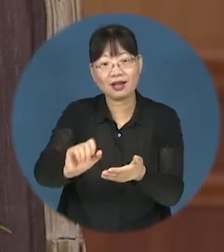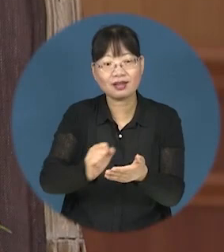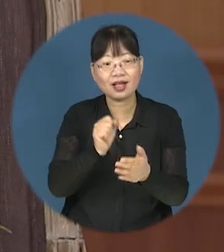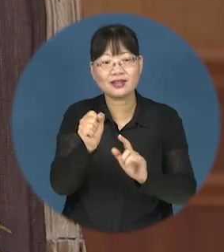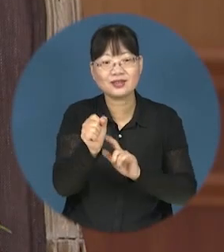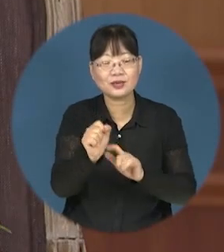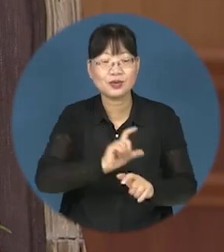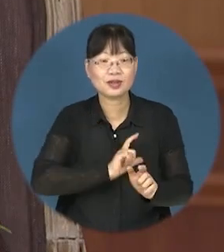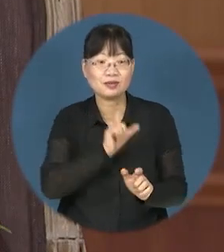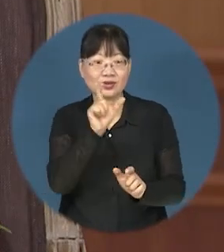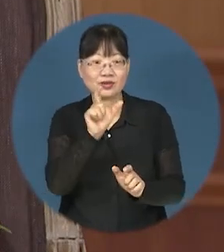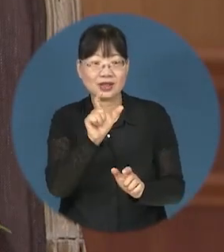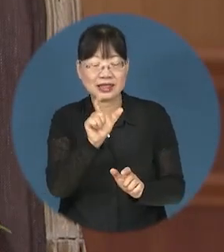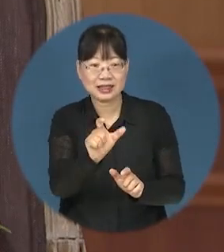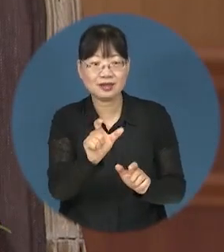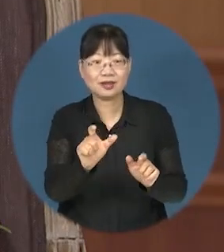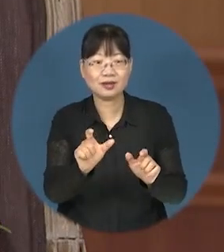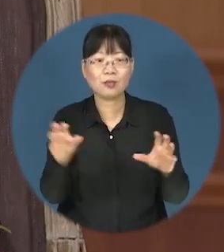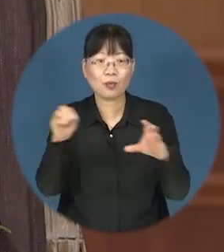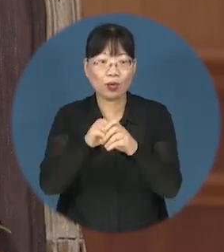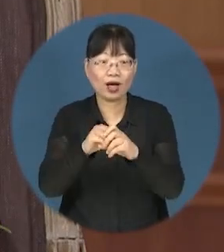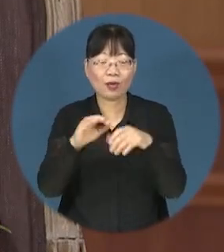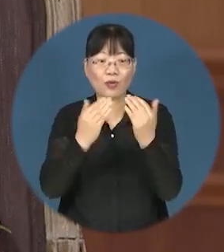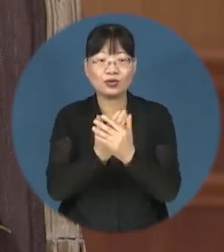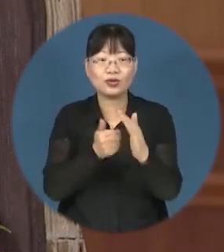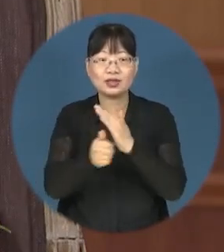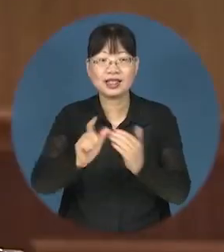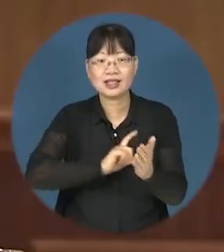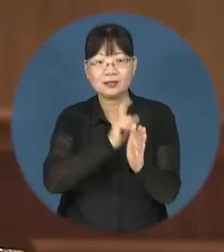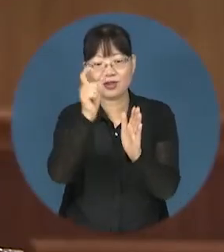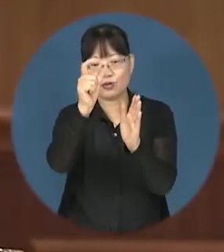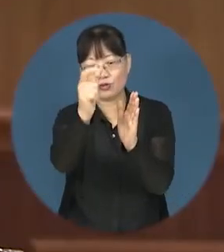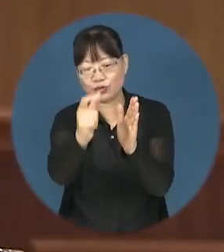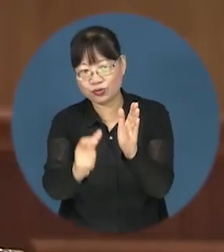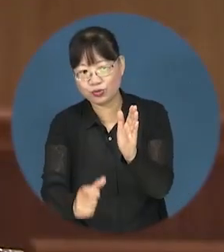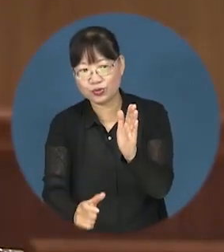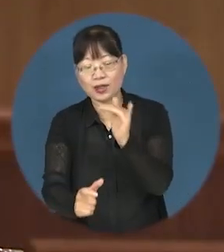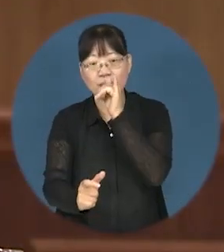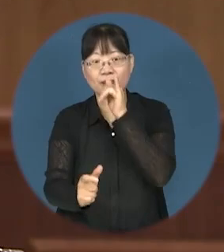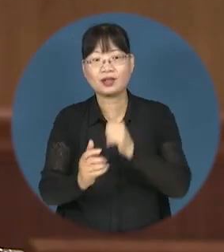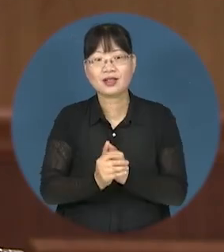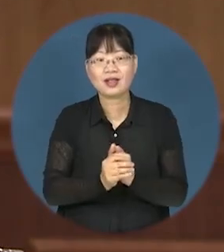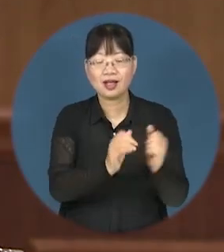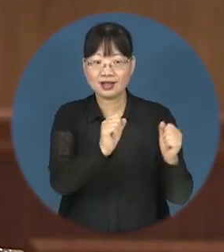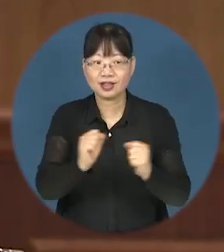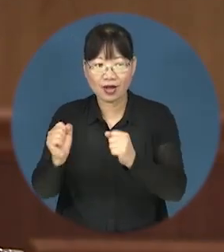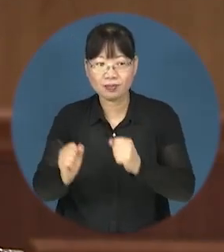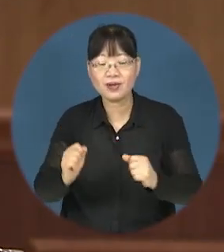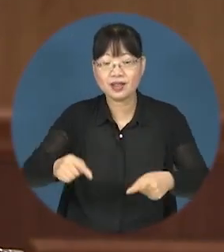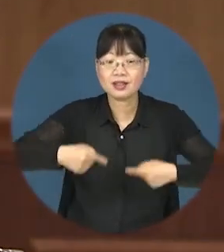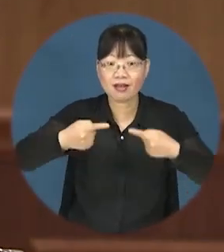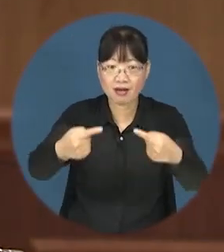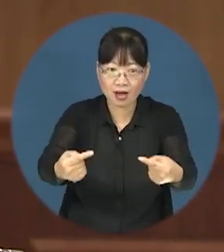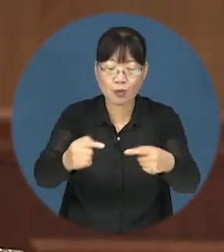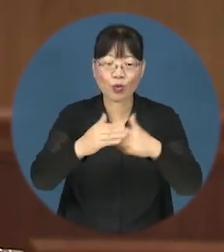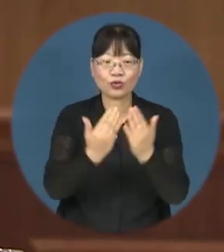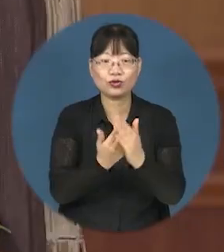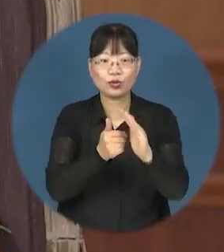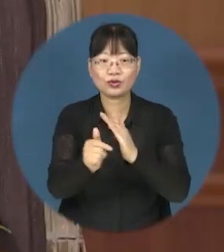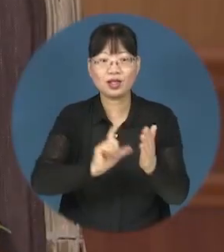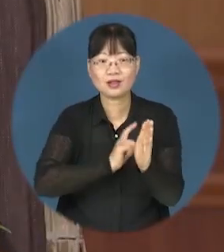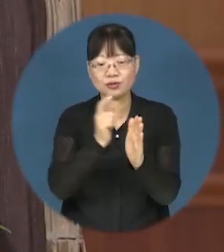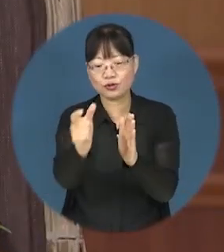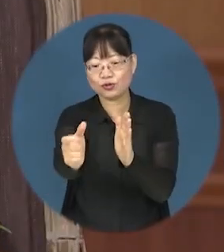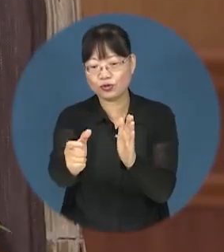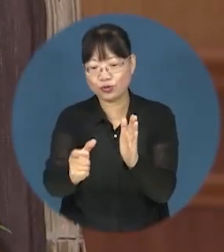상황과 같이 모든 선수들의 이름을 다 적는 거였거든요 썰매 종목의 참여하는 모든 속의 사정 어 에서